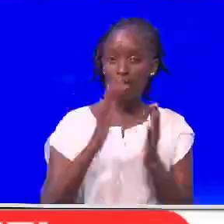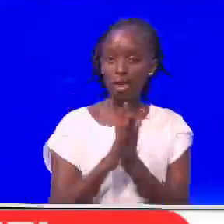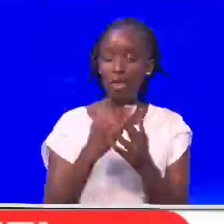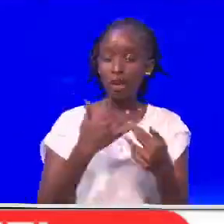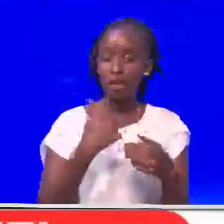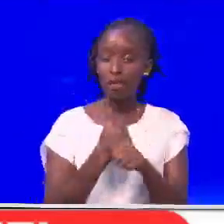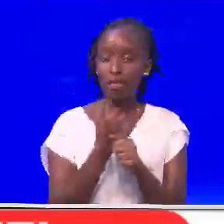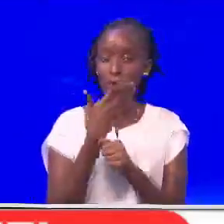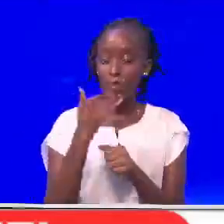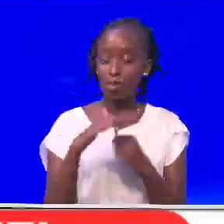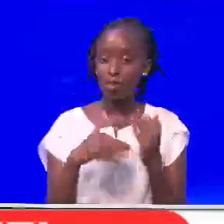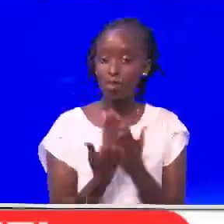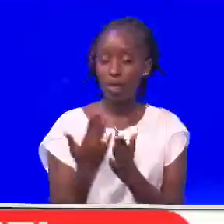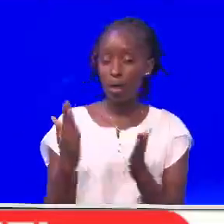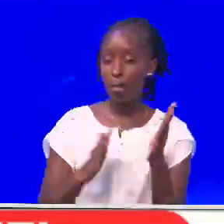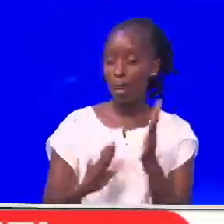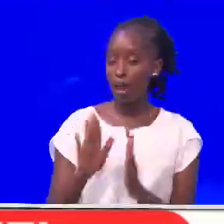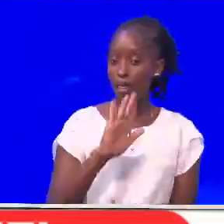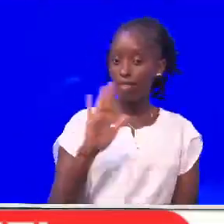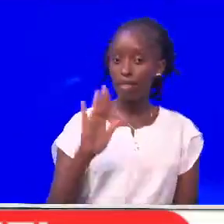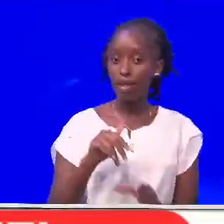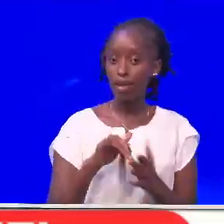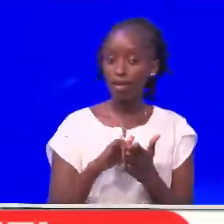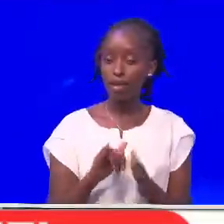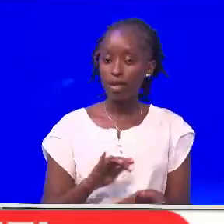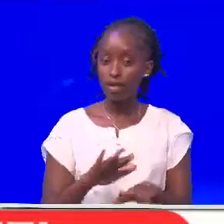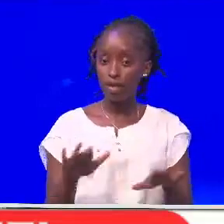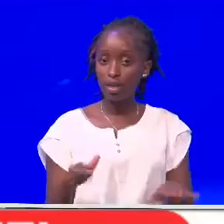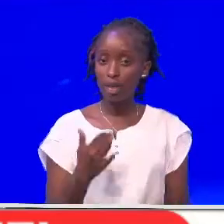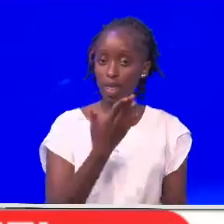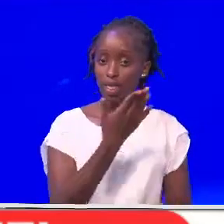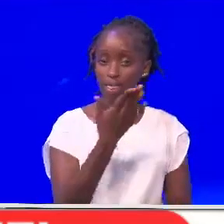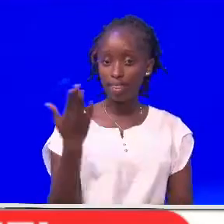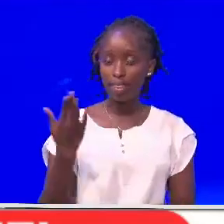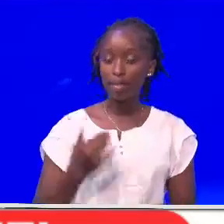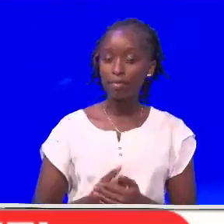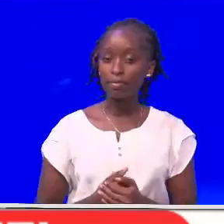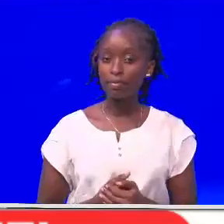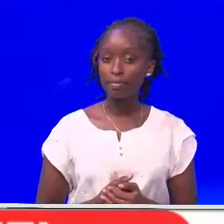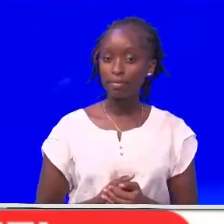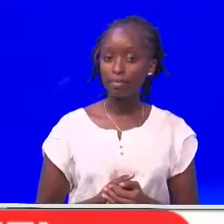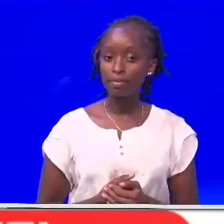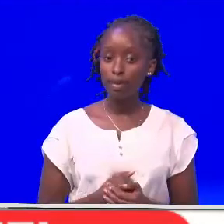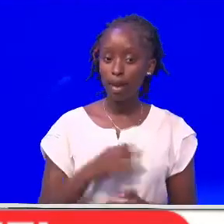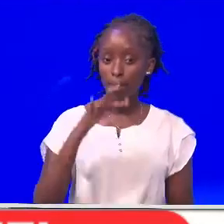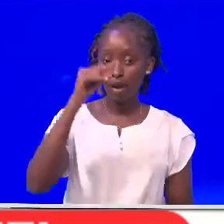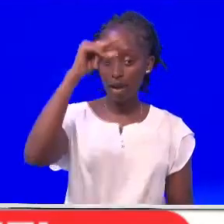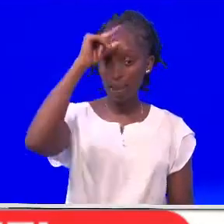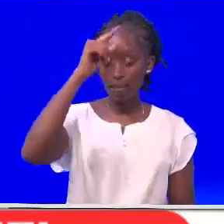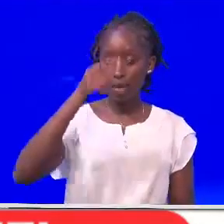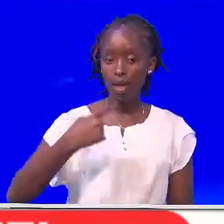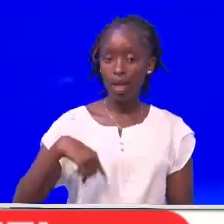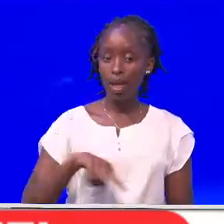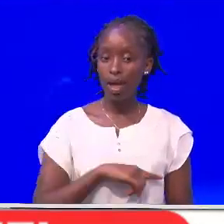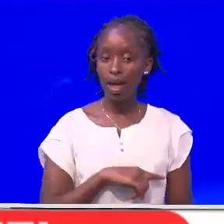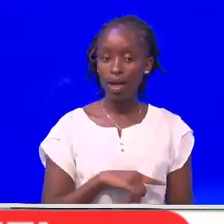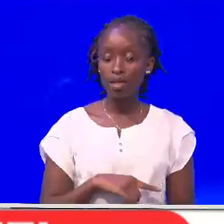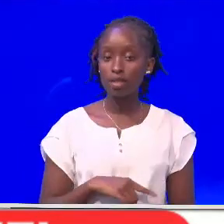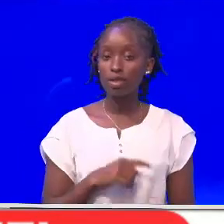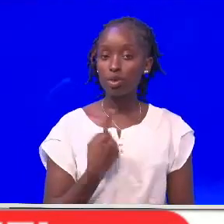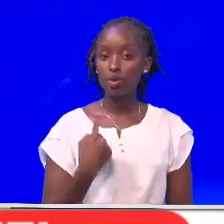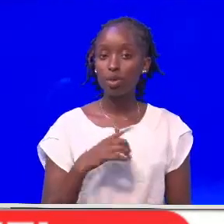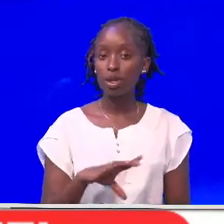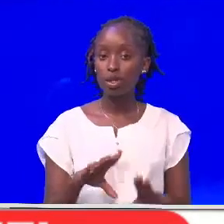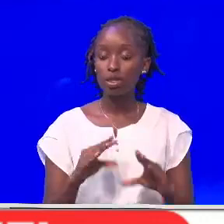ajili ya kutoa nafasi za kazi kwa wenyeji. Mimi ombi langu kwa serikali, kama sisi kama serikali mheshimiwa gavana, kila